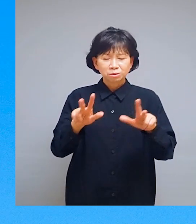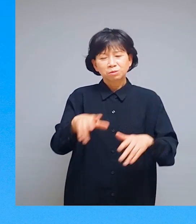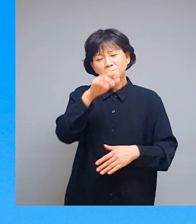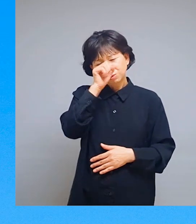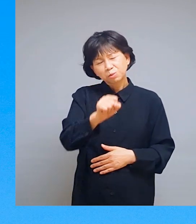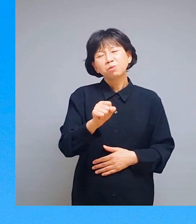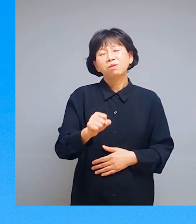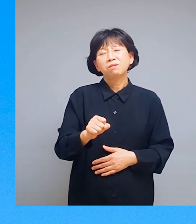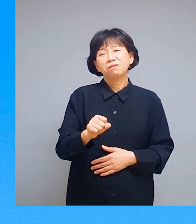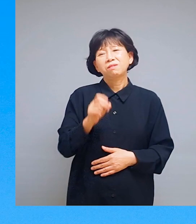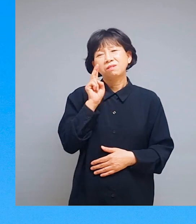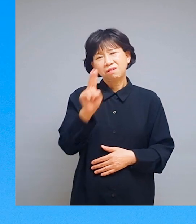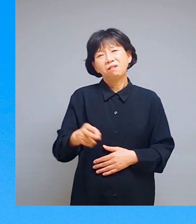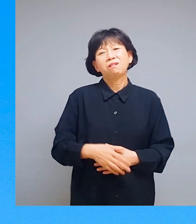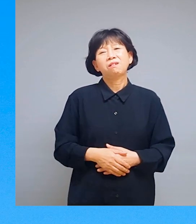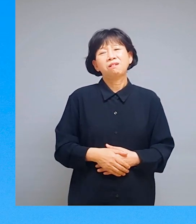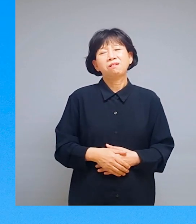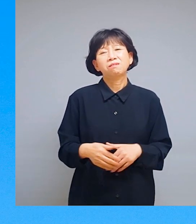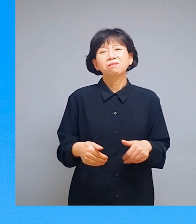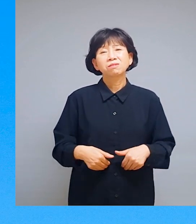지금은 안 좋은 거잖아요.